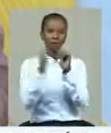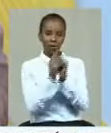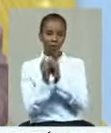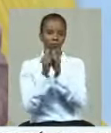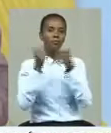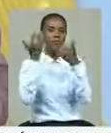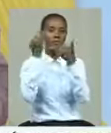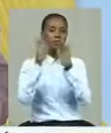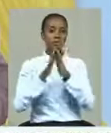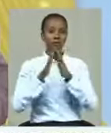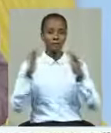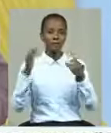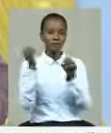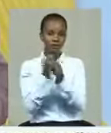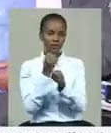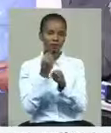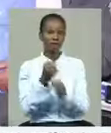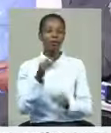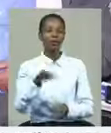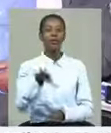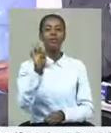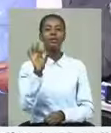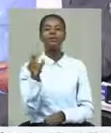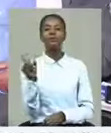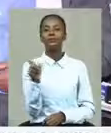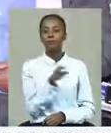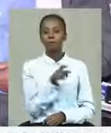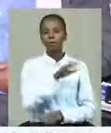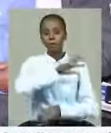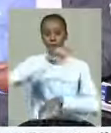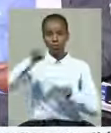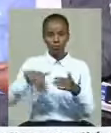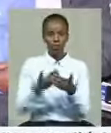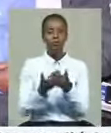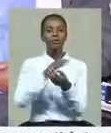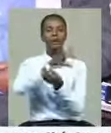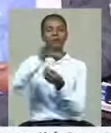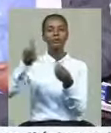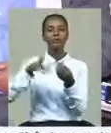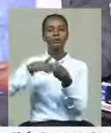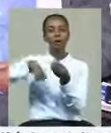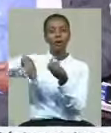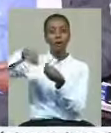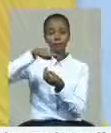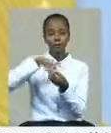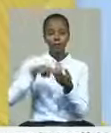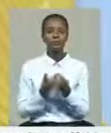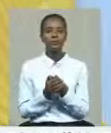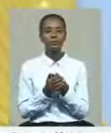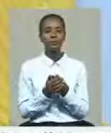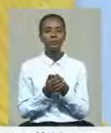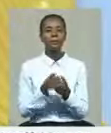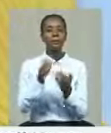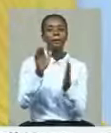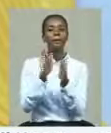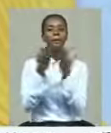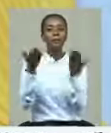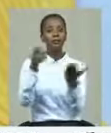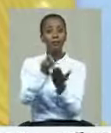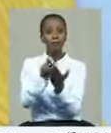መጠነ ሰፊ ስራዎችን እየሰራ የሚገኝ ሲሆን በሁሉም የክልሉ አካባቢዎች የምዝገባው